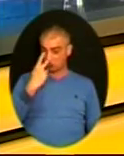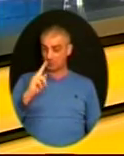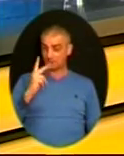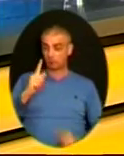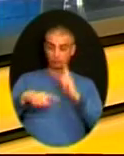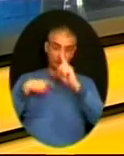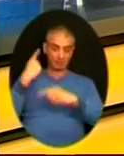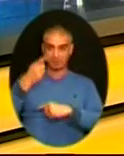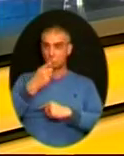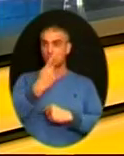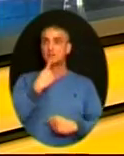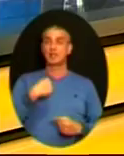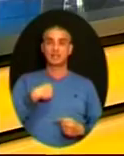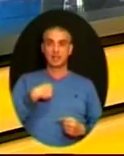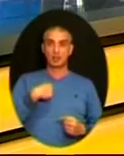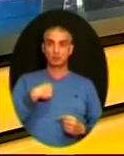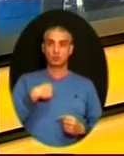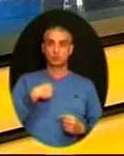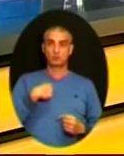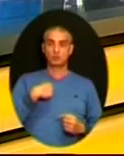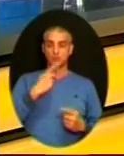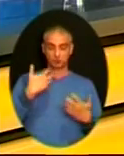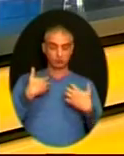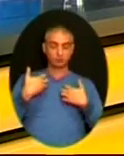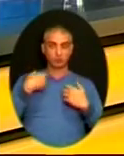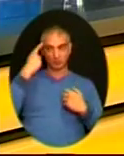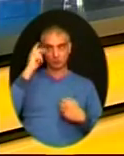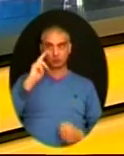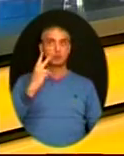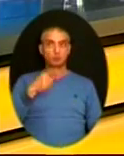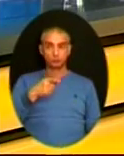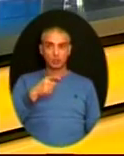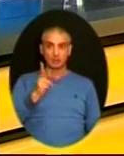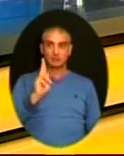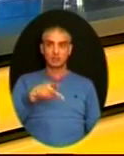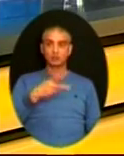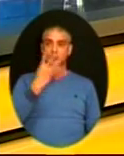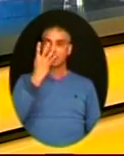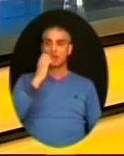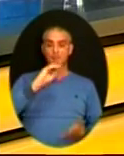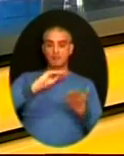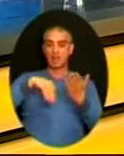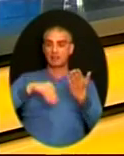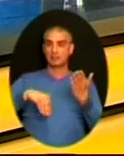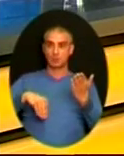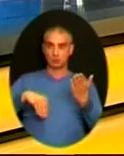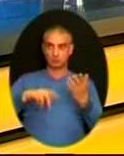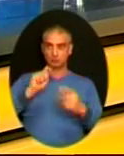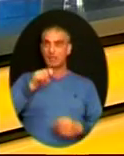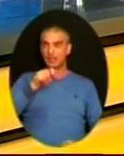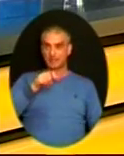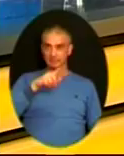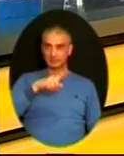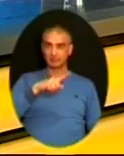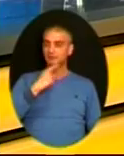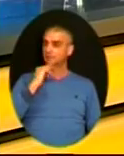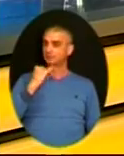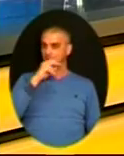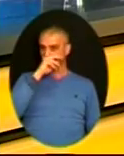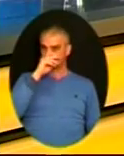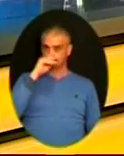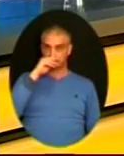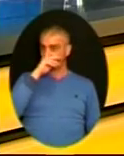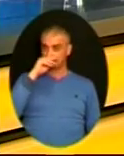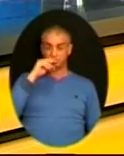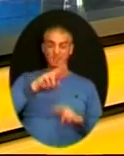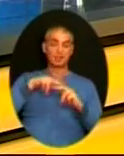שני הבא, הוא יגיד לנו... כזה שואו, אתם יודעים שביום שני יש 40 חתימות בכנסת. אחרי שהוא